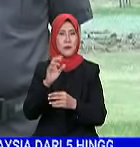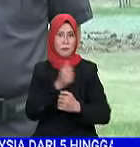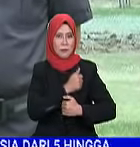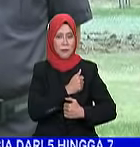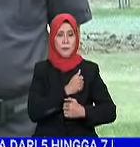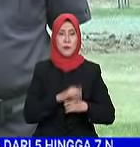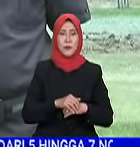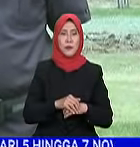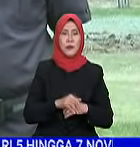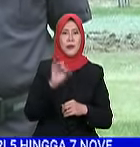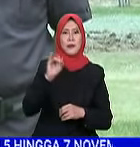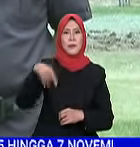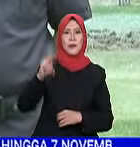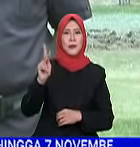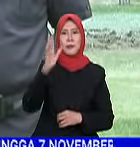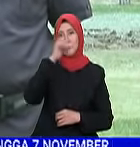di IPK Melaka.